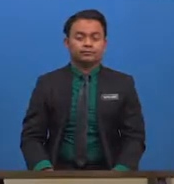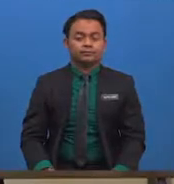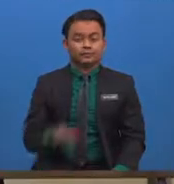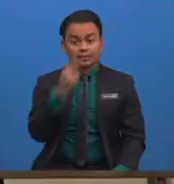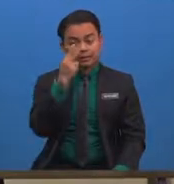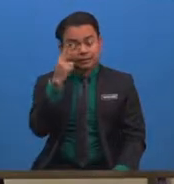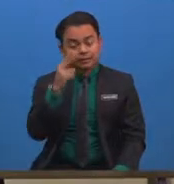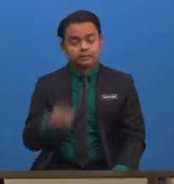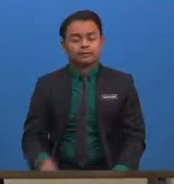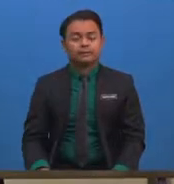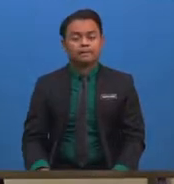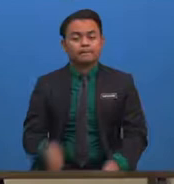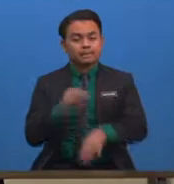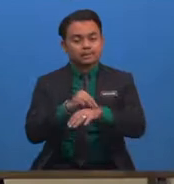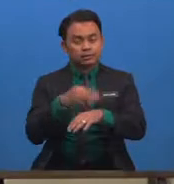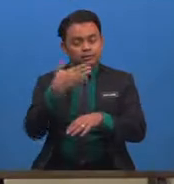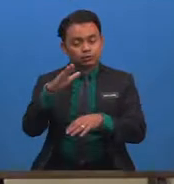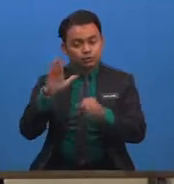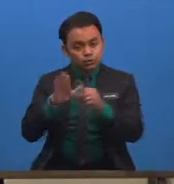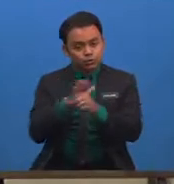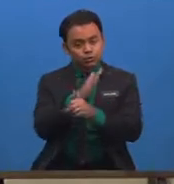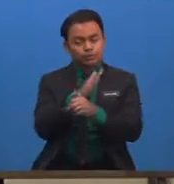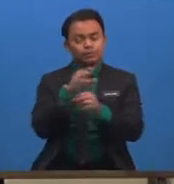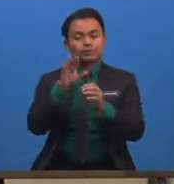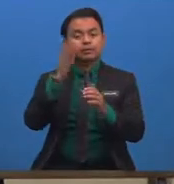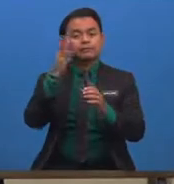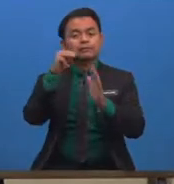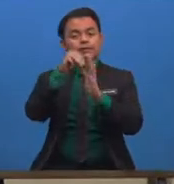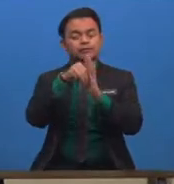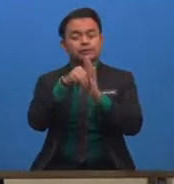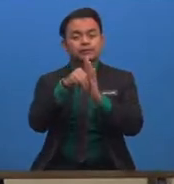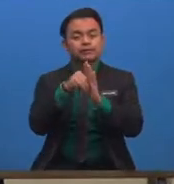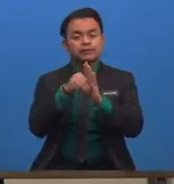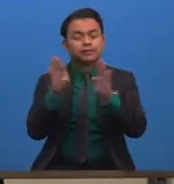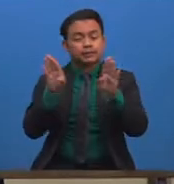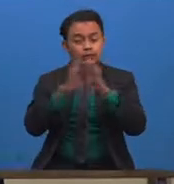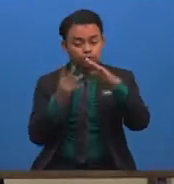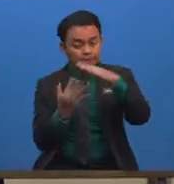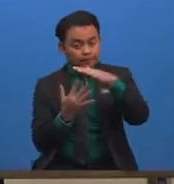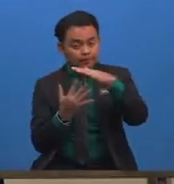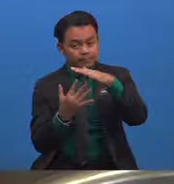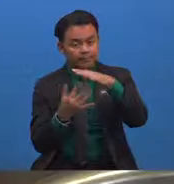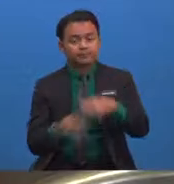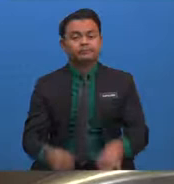Nampaknya masa telah cukup 15 minit. Tutup api terlebih dahulu.